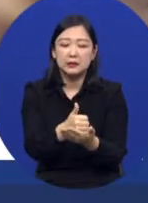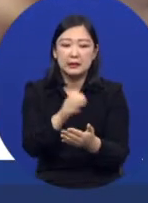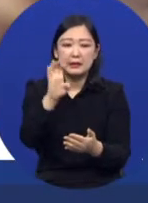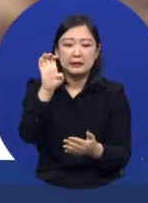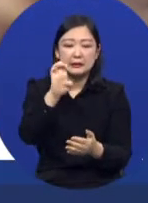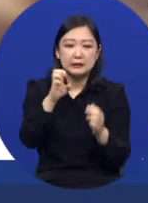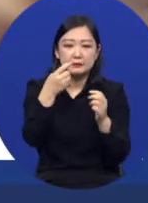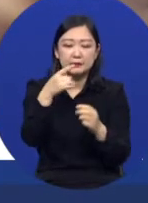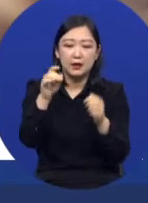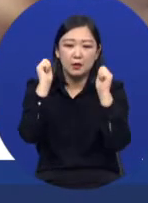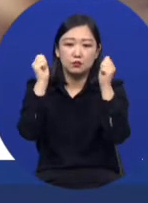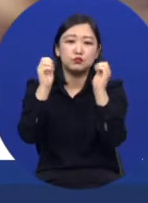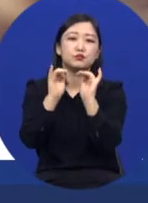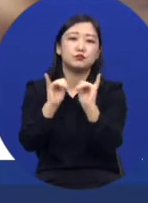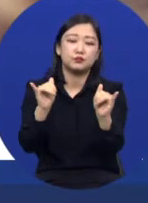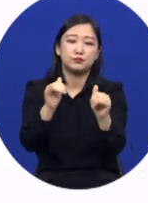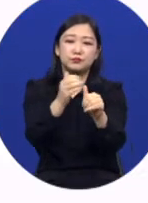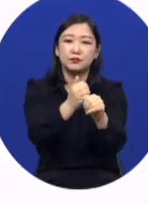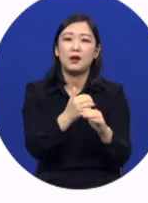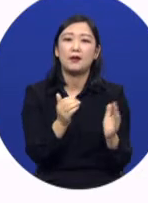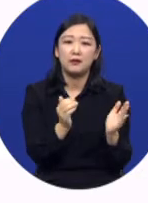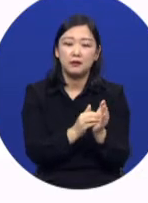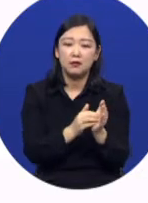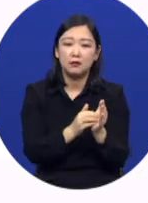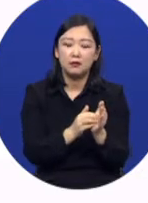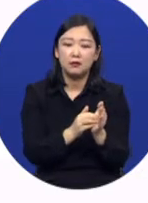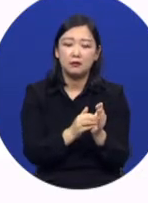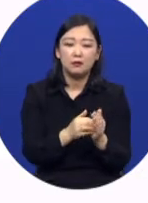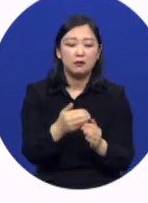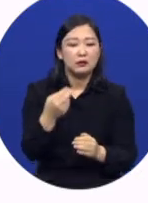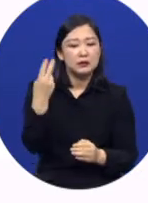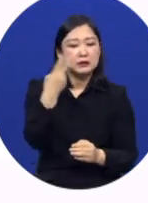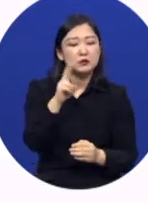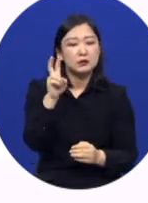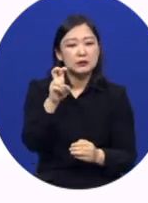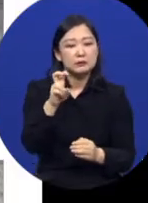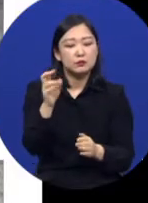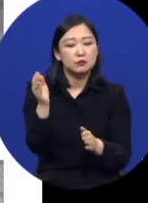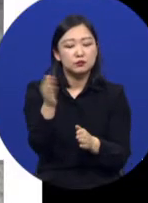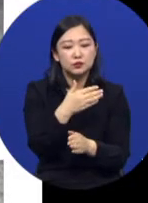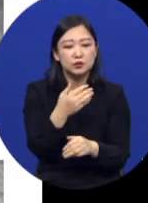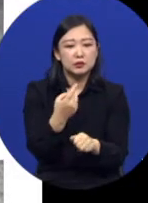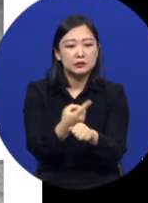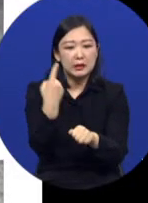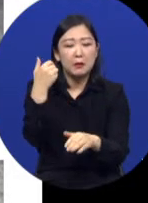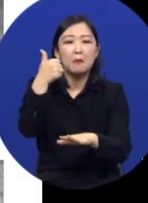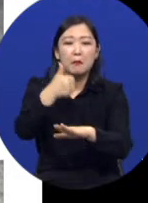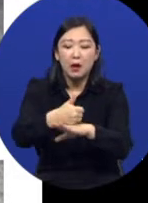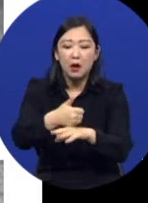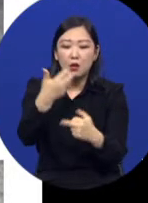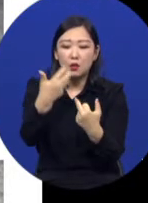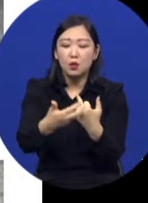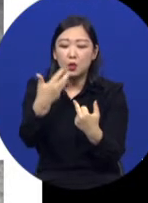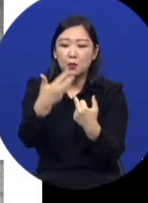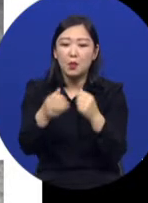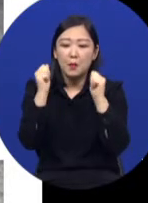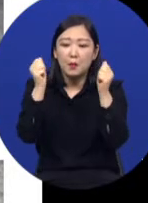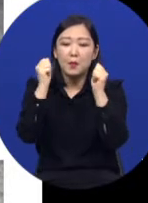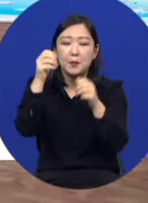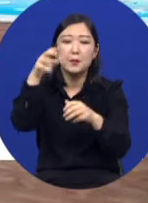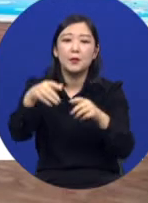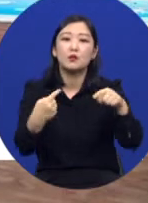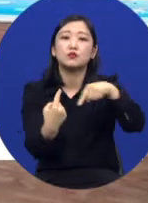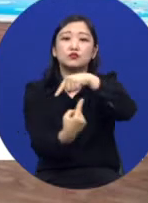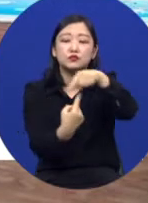구속했습니다 경찰에 따르면 이 무속인은 지난 2020년부터 지난해 말까지 서귀포시에서 신당 을 운영하며